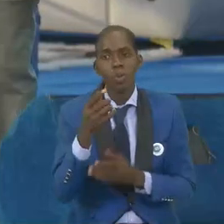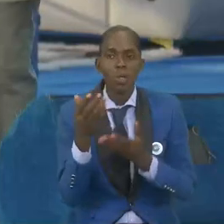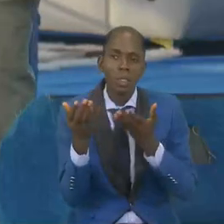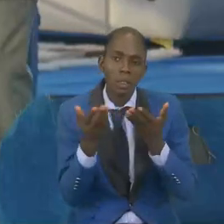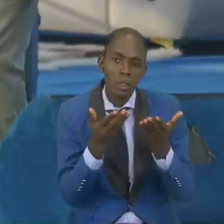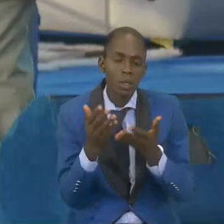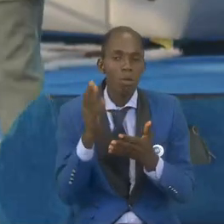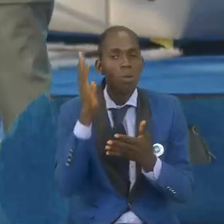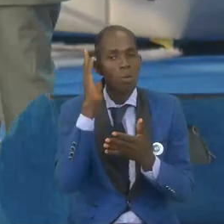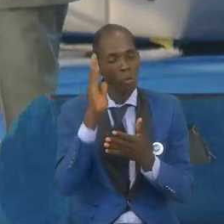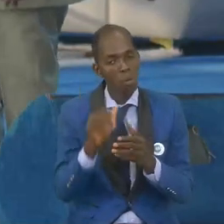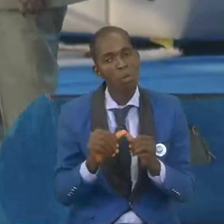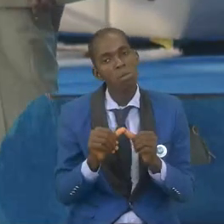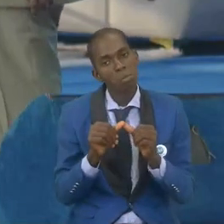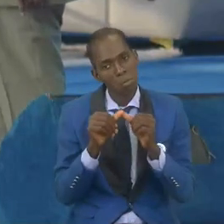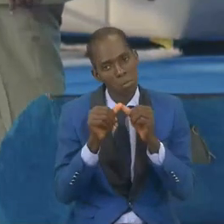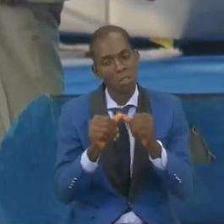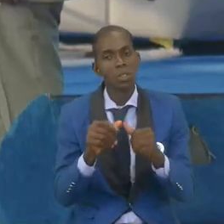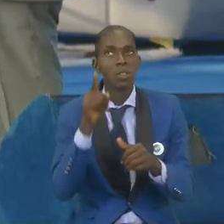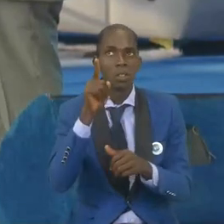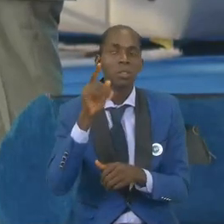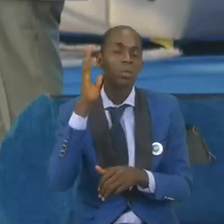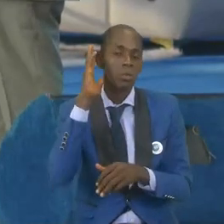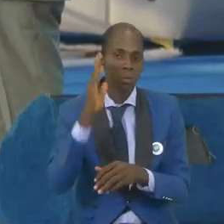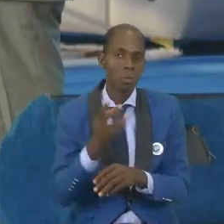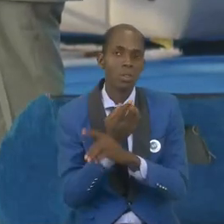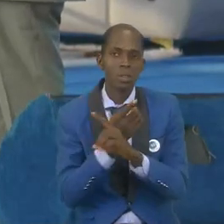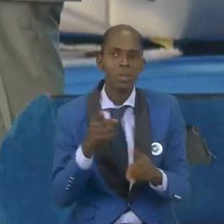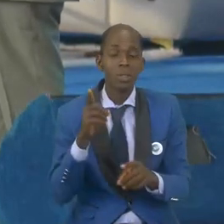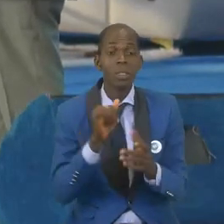Quand il a dit que le Dieu que tu sers avec